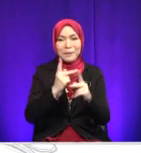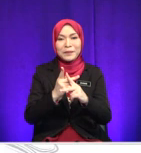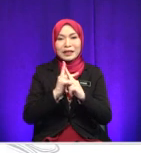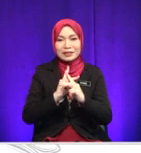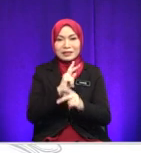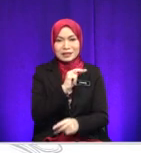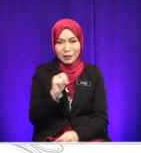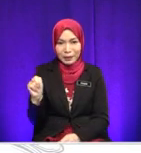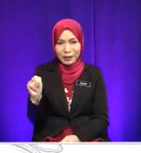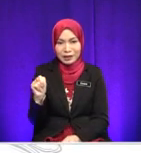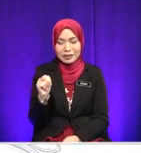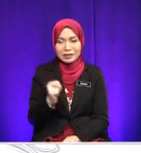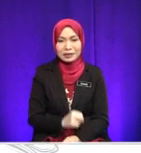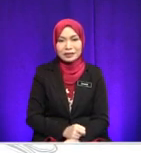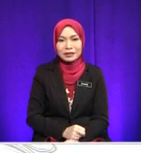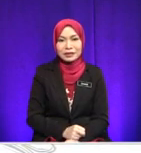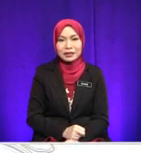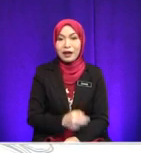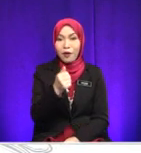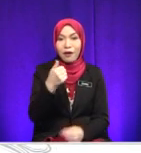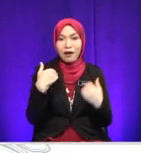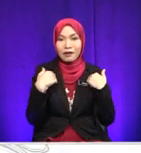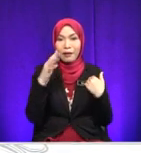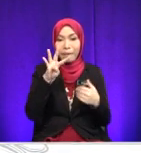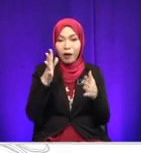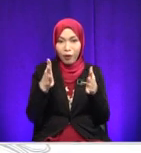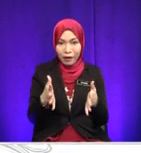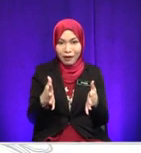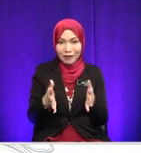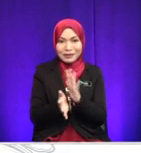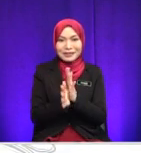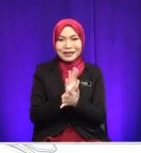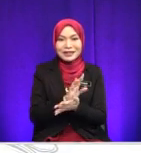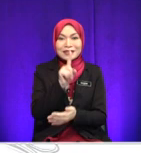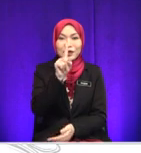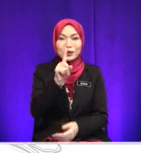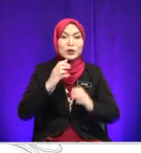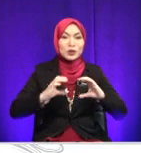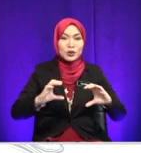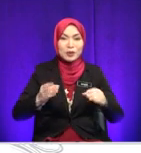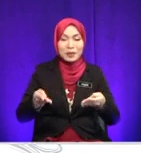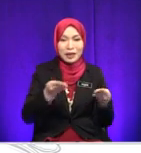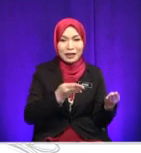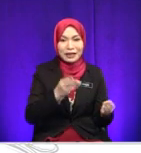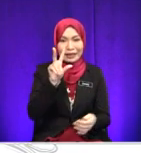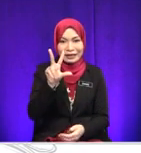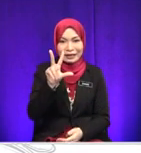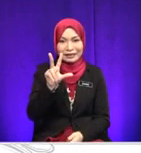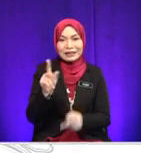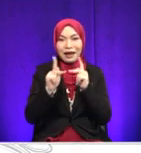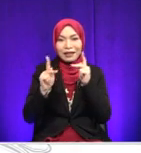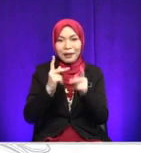kamu ada ada 4 orang, seorang bagi 3 dahulu. Siapa nak cuba dahulu kata pinjaman yang disenaraikan